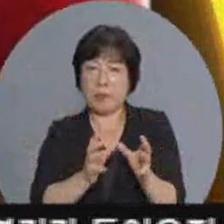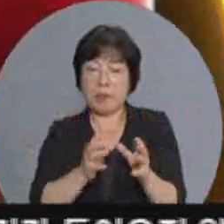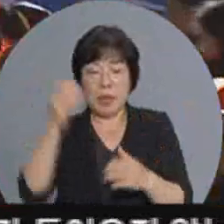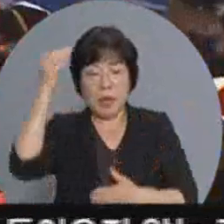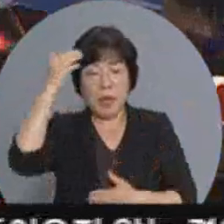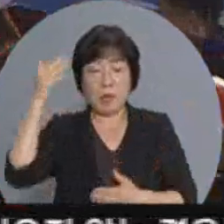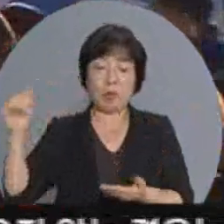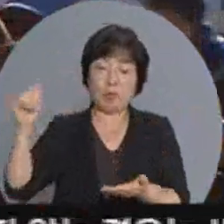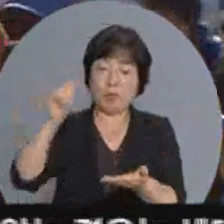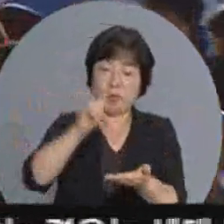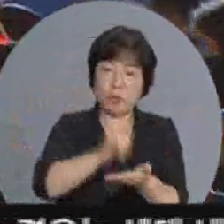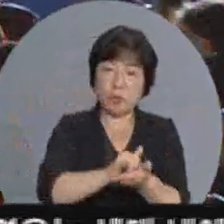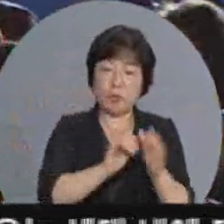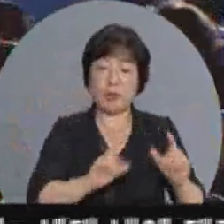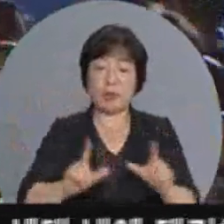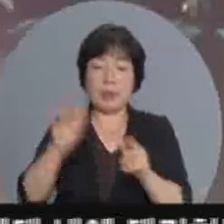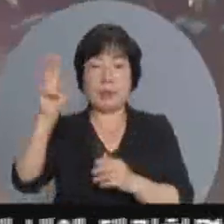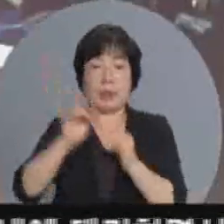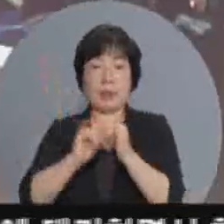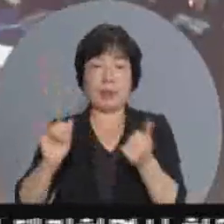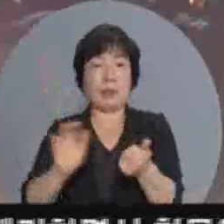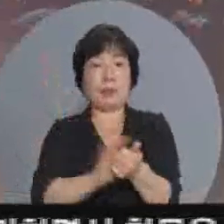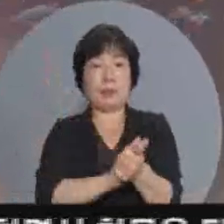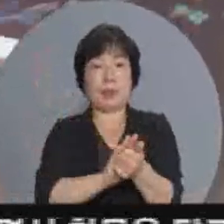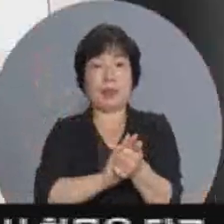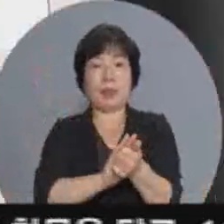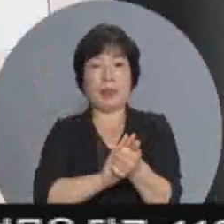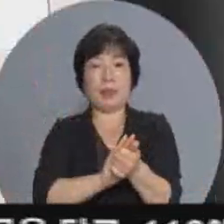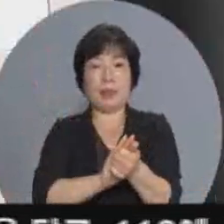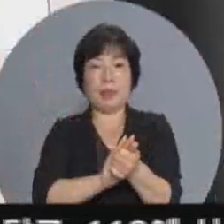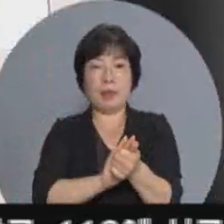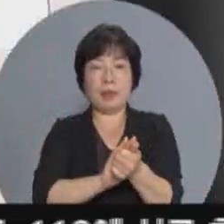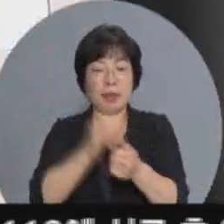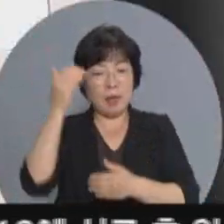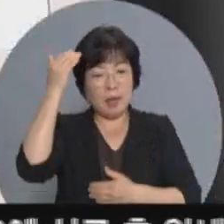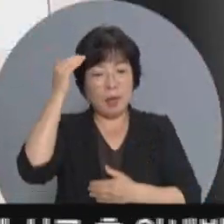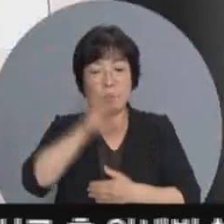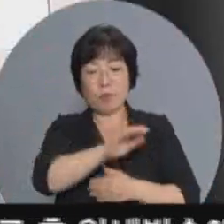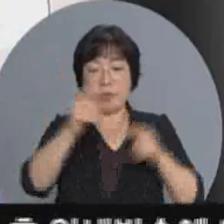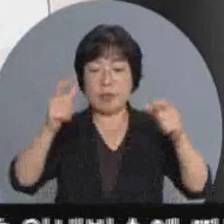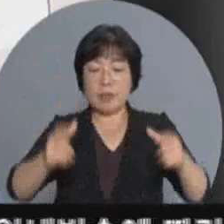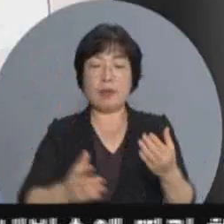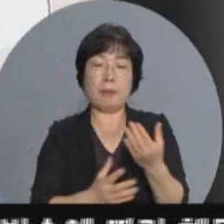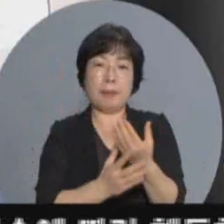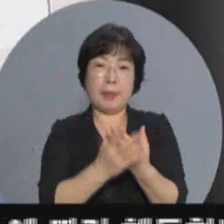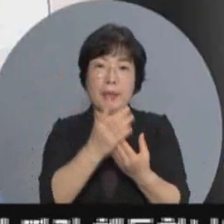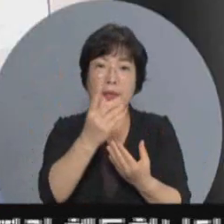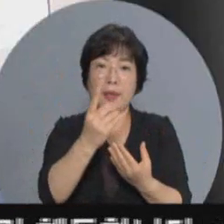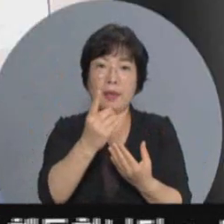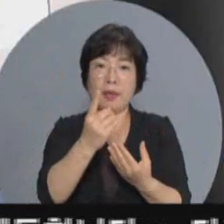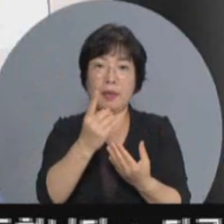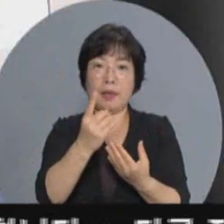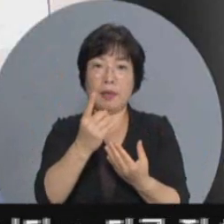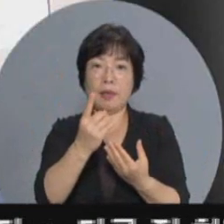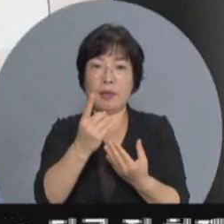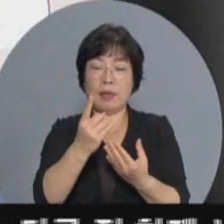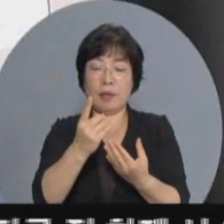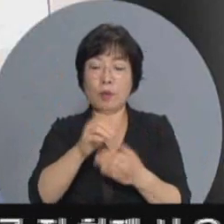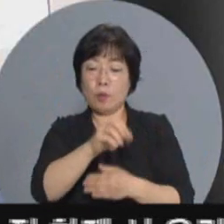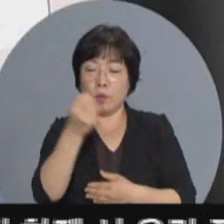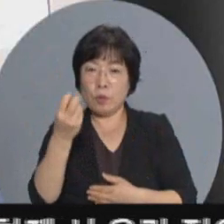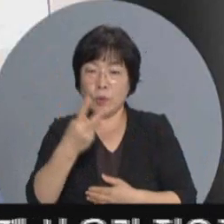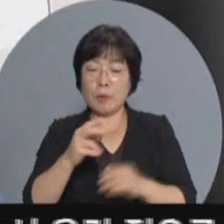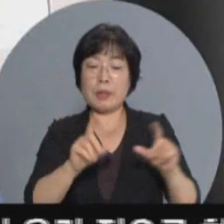제한 베트남인들의 향수를 달래줄 예정입니다 우리 지역 사이가 저 통합이 되고 어 또한 우리 지역